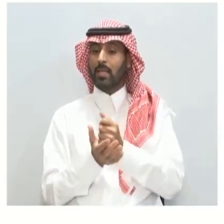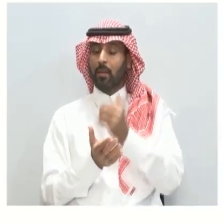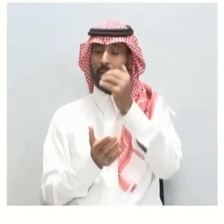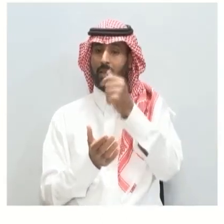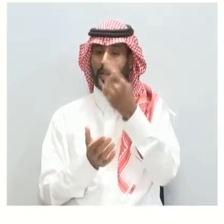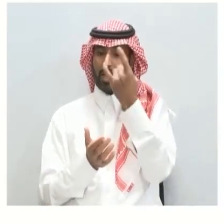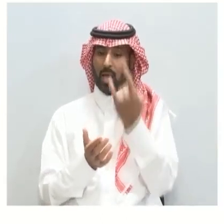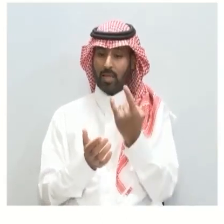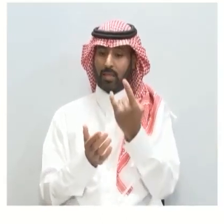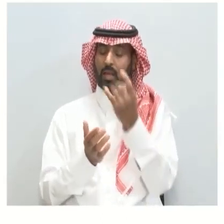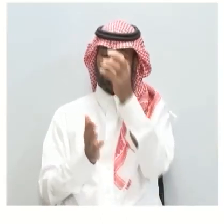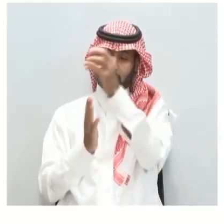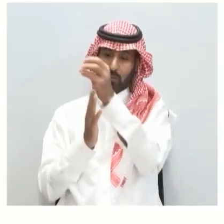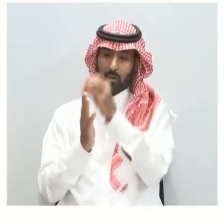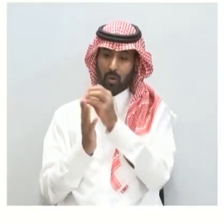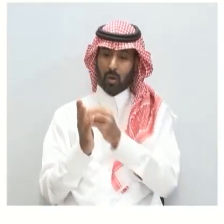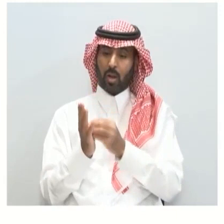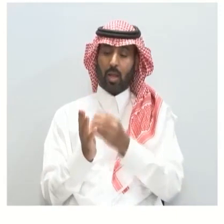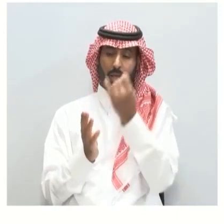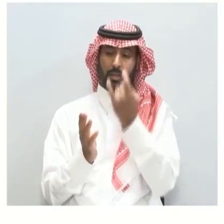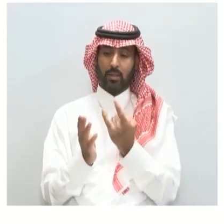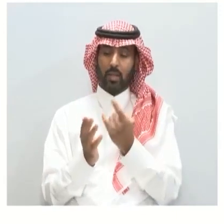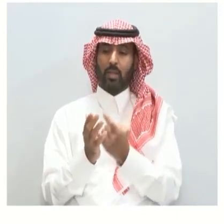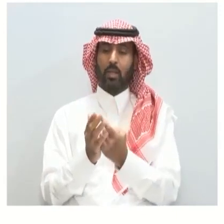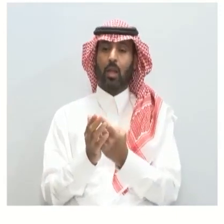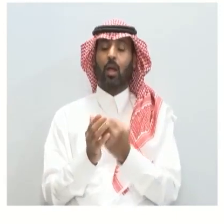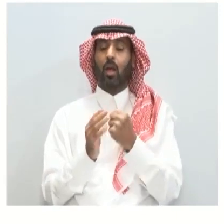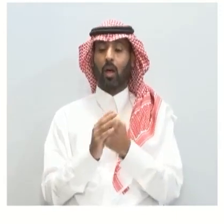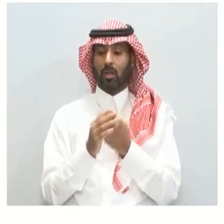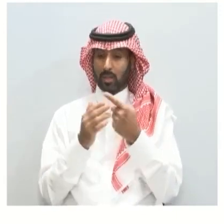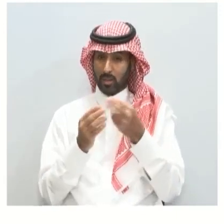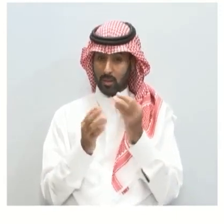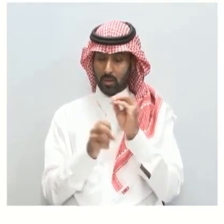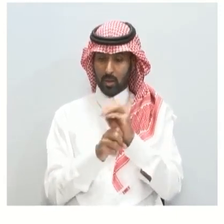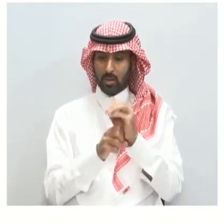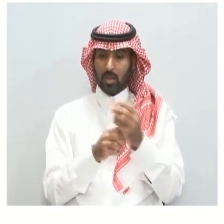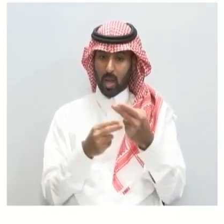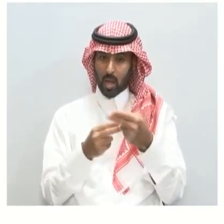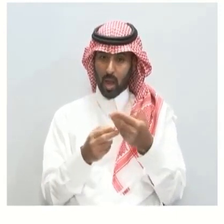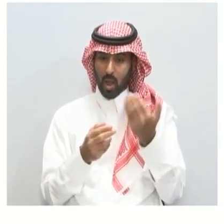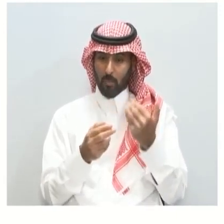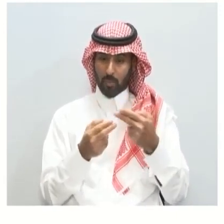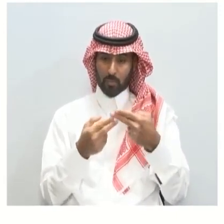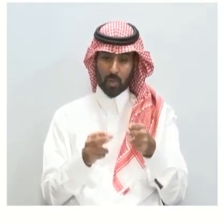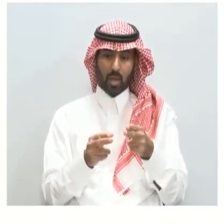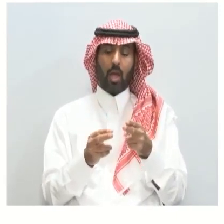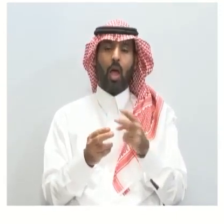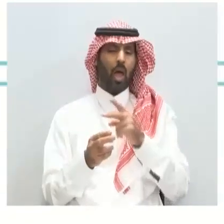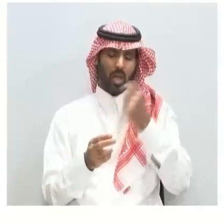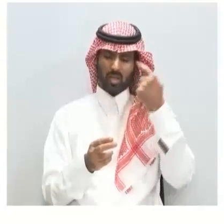القران الكريم تلكم المبادئ التي تدرس قبل بدايه معرفه اي